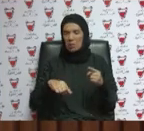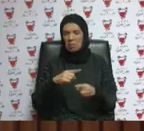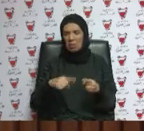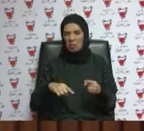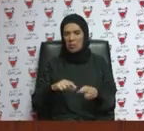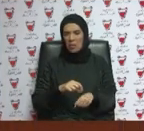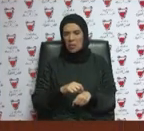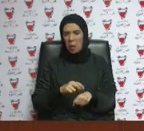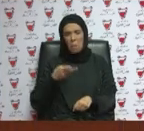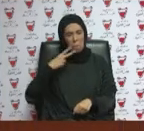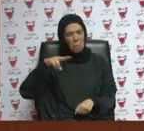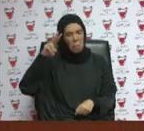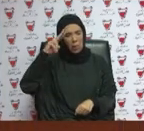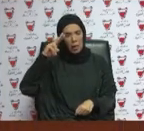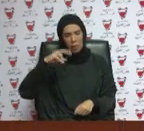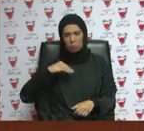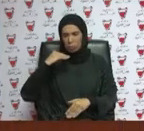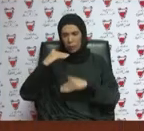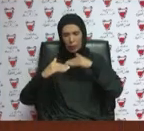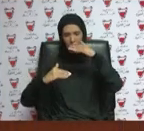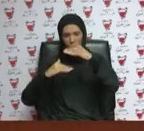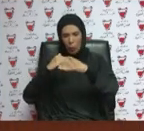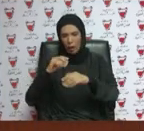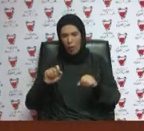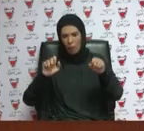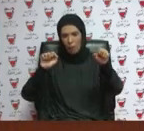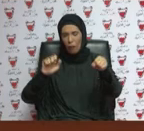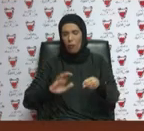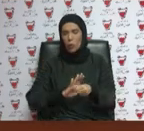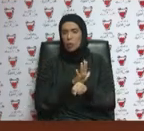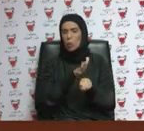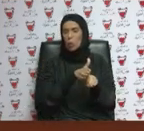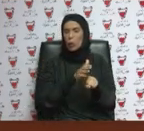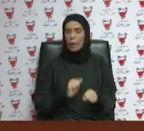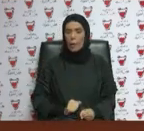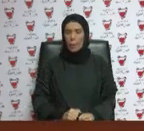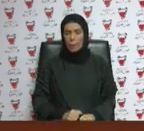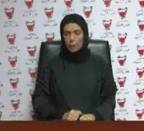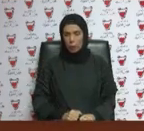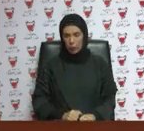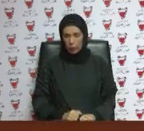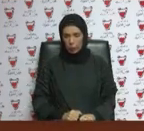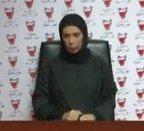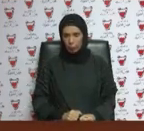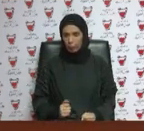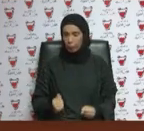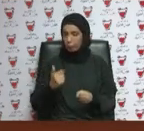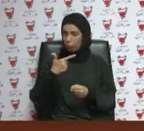في غفلة عن مدى تطور هذه الجائحة العالمية، جائحة فيروس كورونا أو كوفيد-19، كان سمو ولي